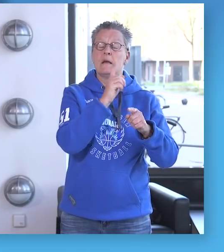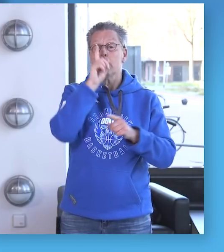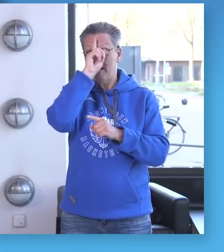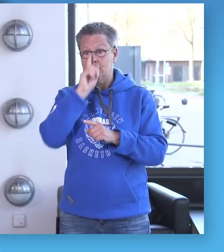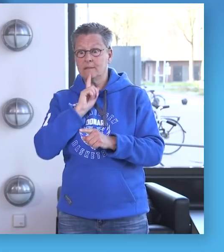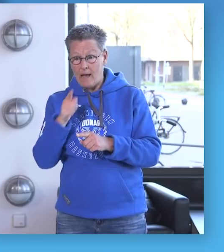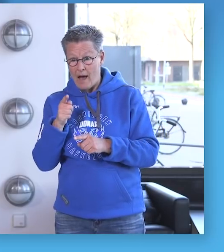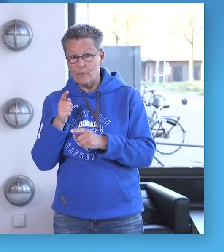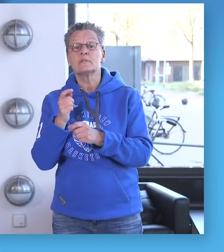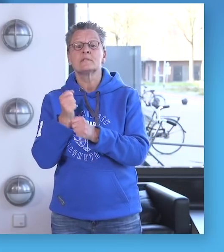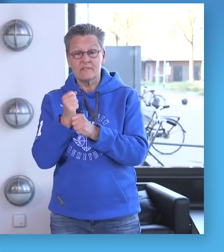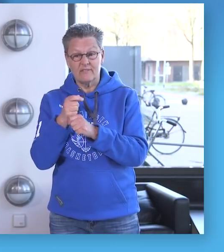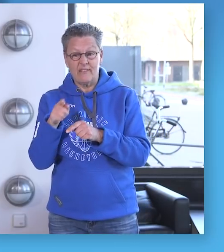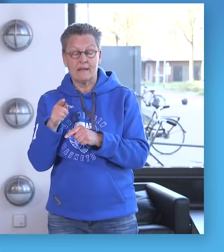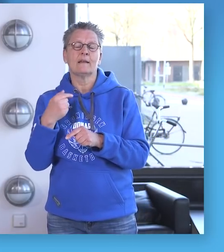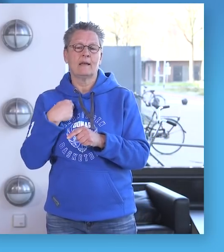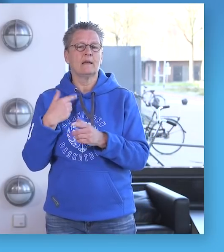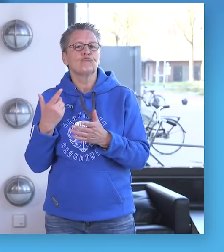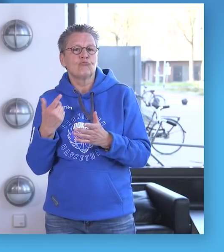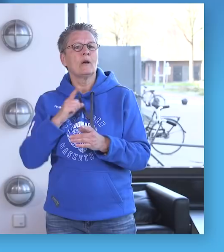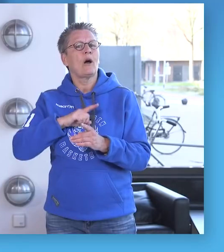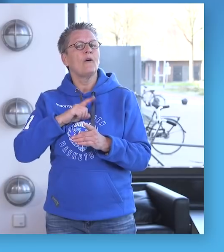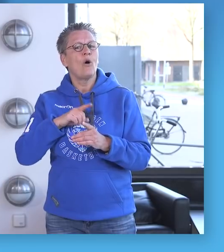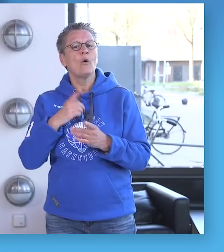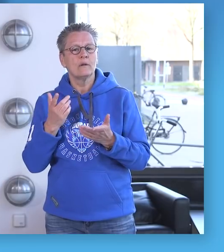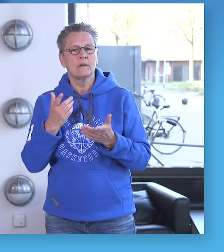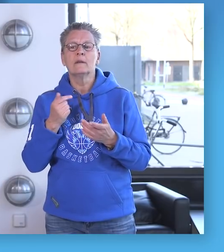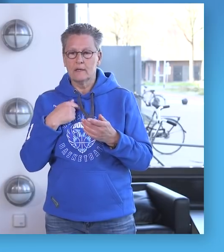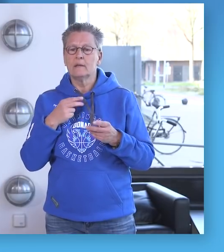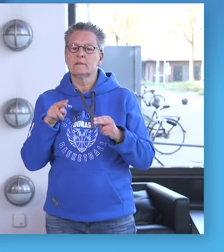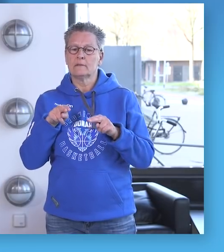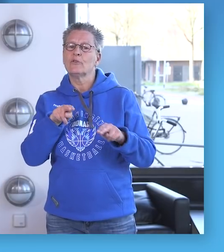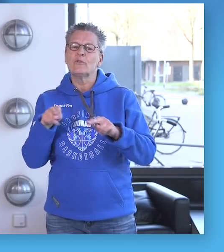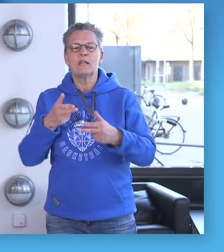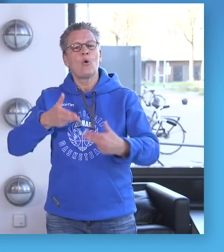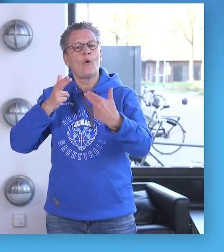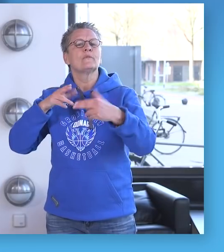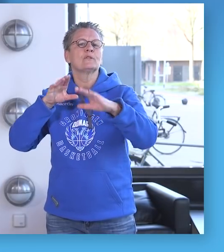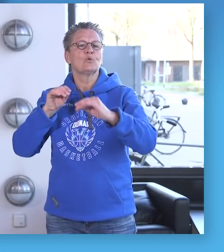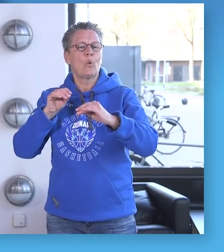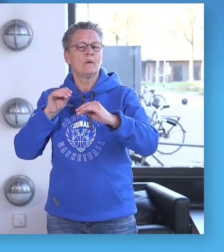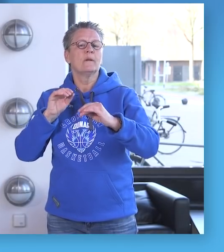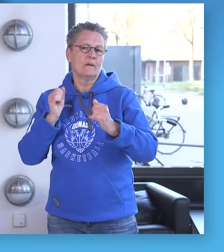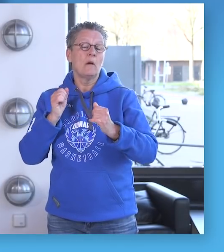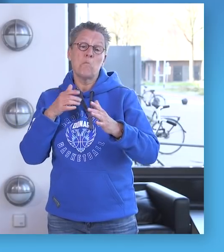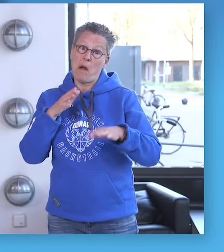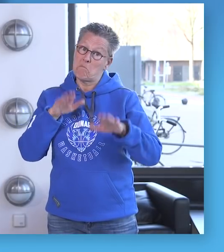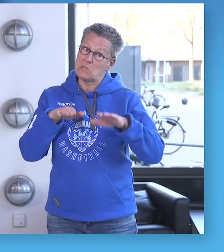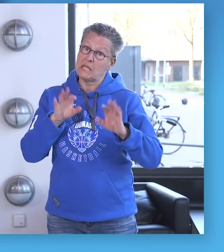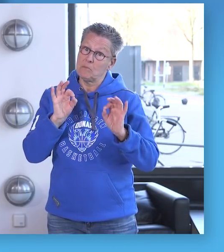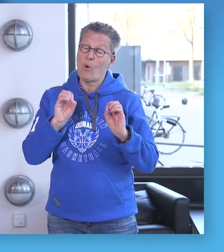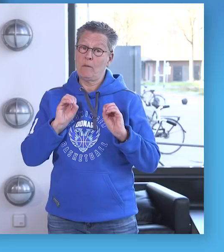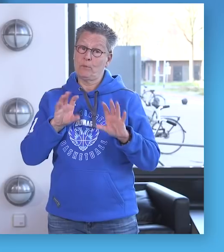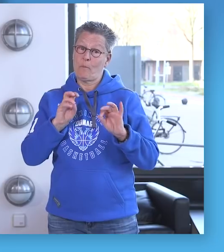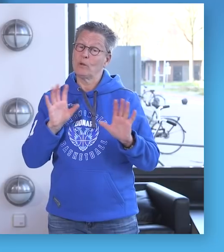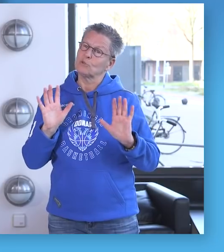mijn tijd dat ik als gewoon een C-potter videoconference moet doen. Hoewel het misschien een mooie promotie is, maar